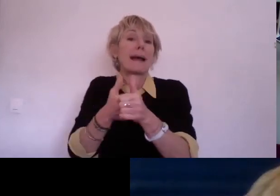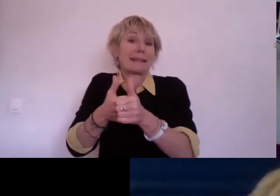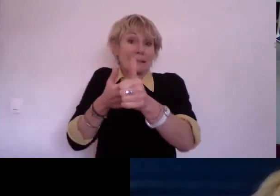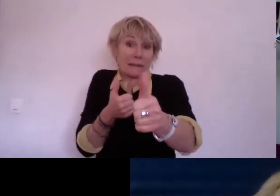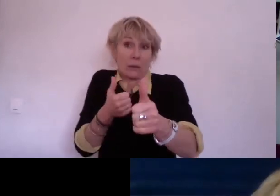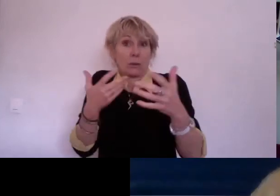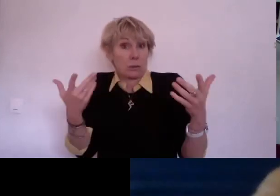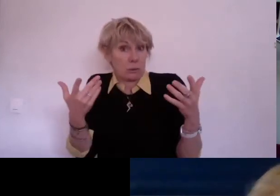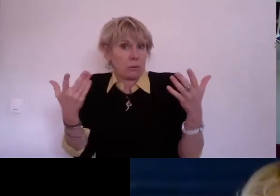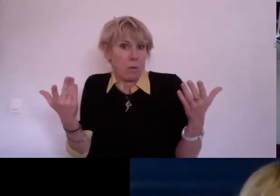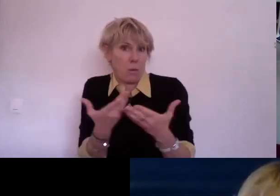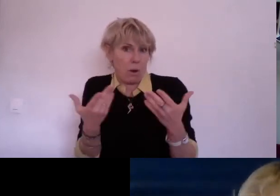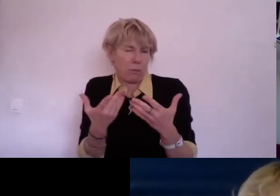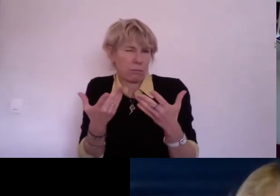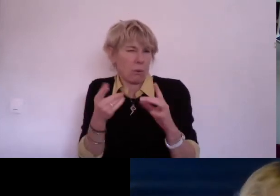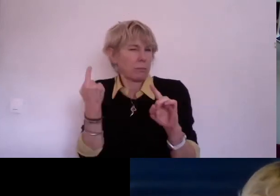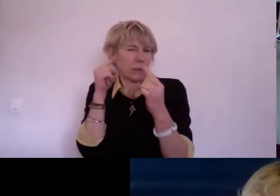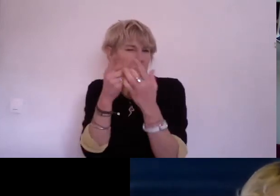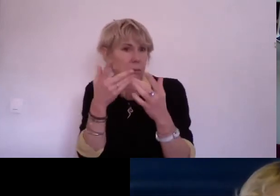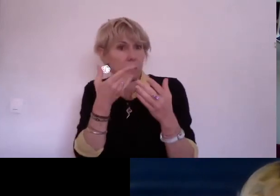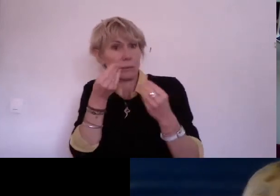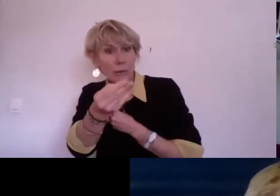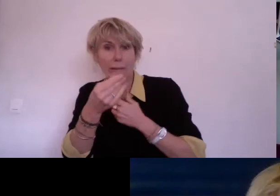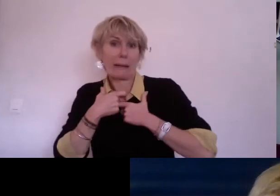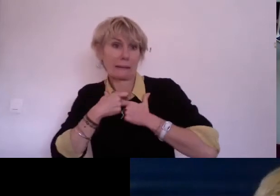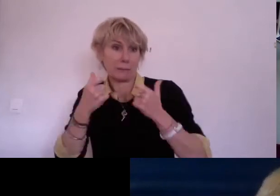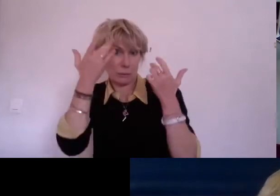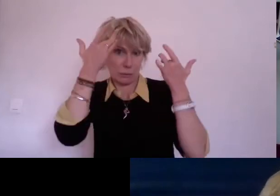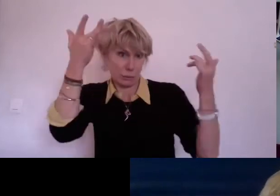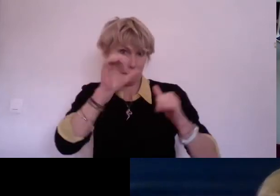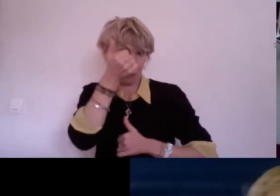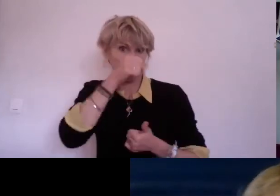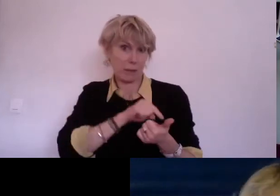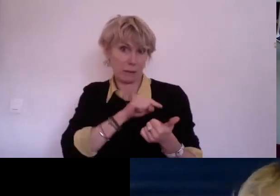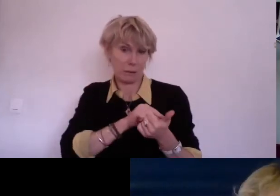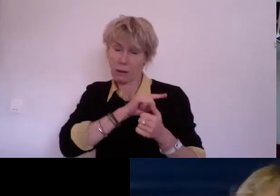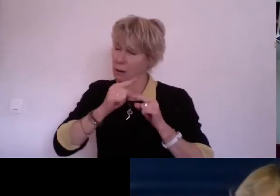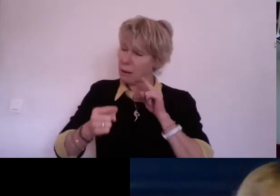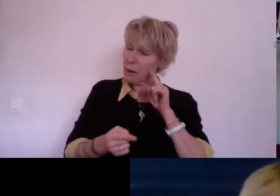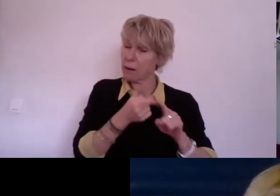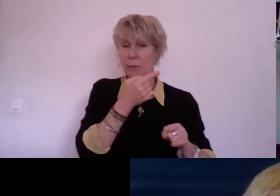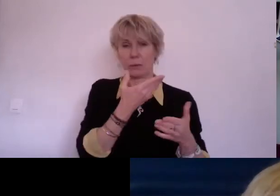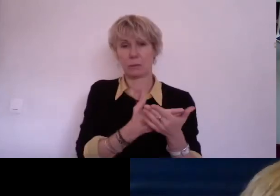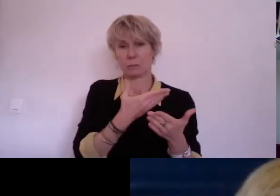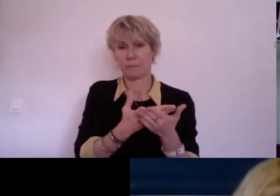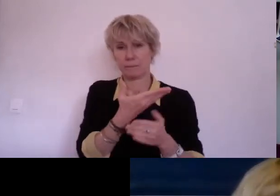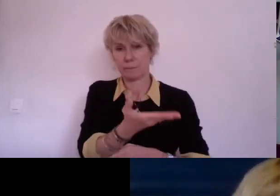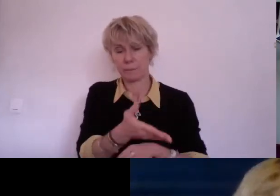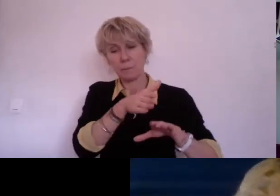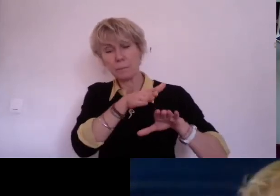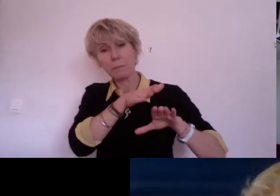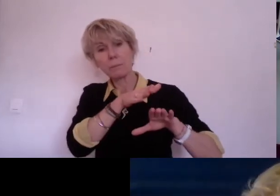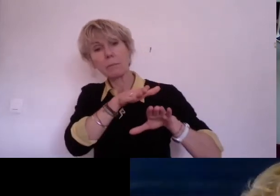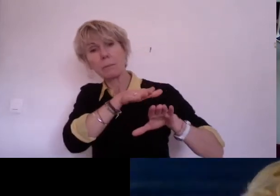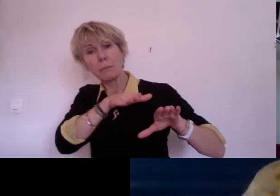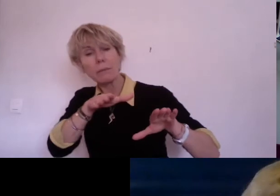Pour quel but ? D'abord, l'accessibilité culturelle qui est extrêmement importante et qu'on peut développer par le virtuel,